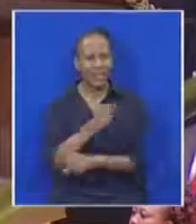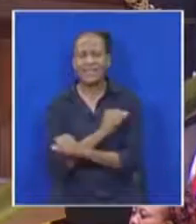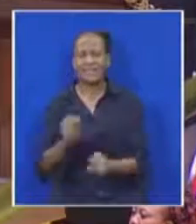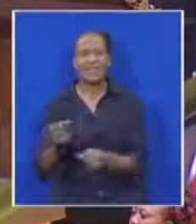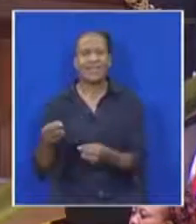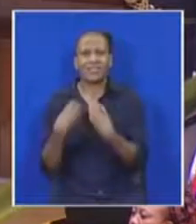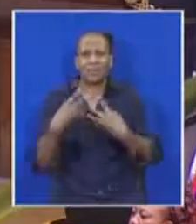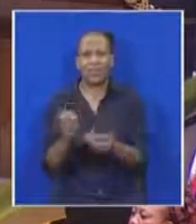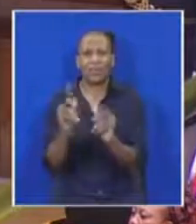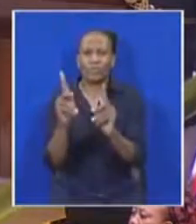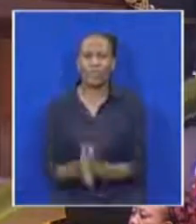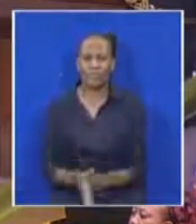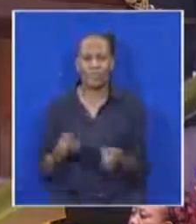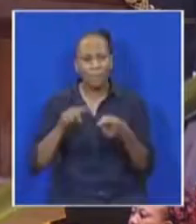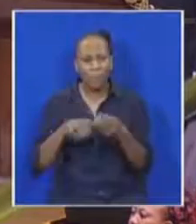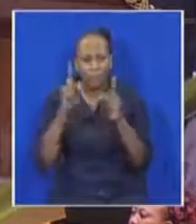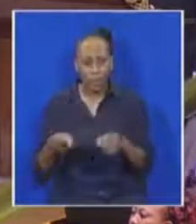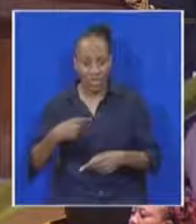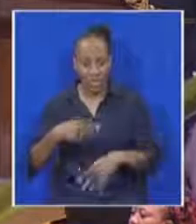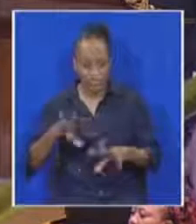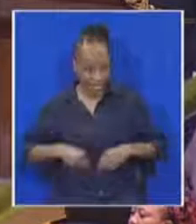order ngikhuluma ngithi ngiyacela